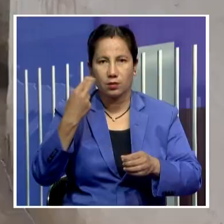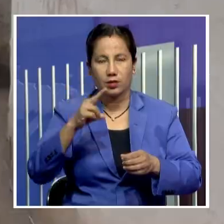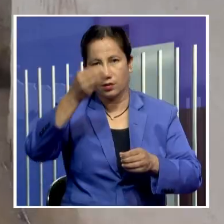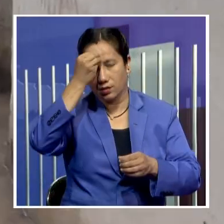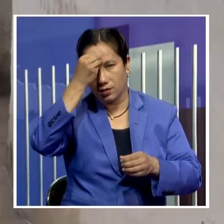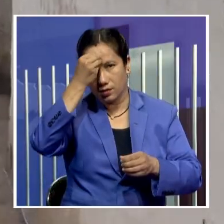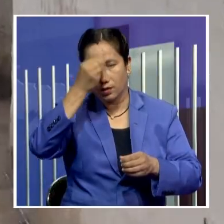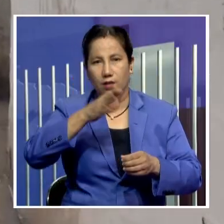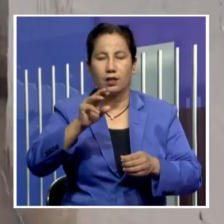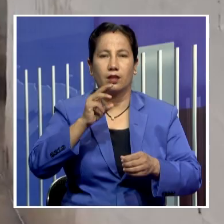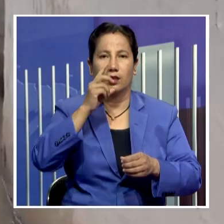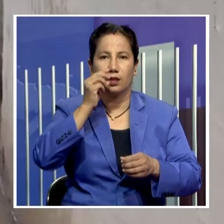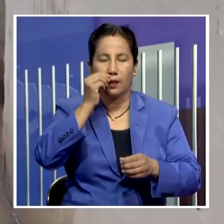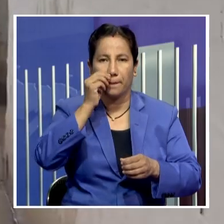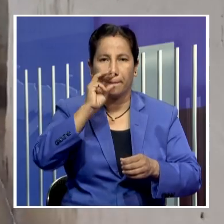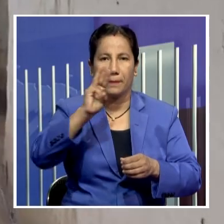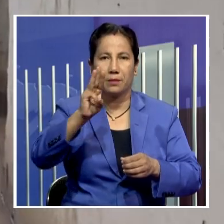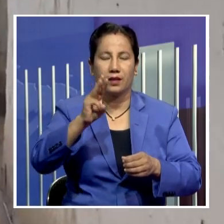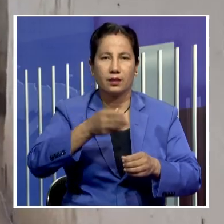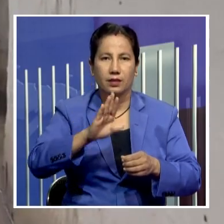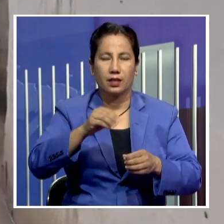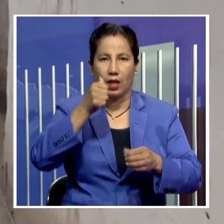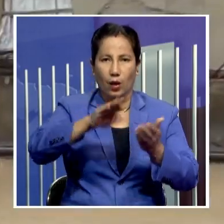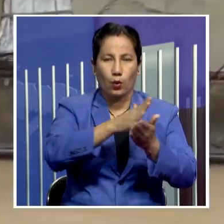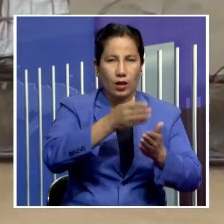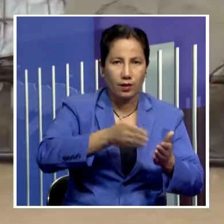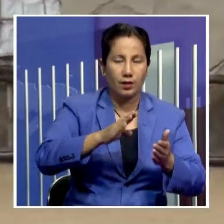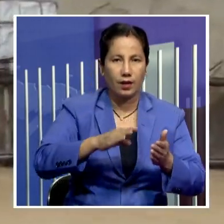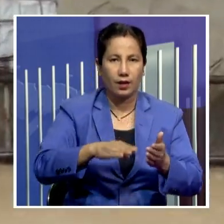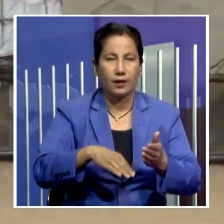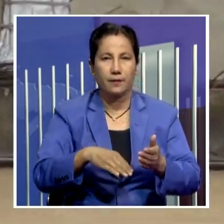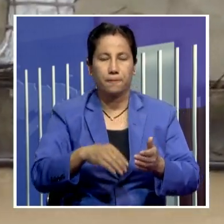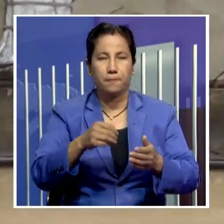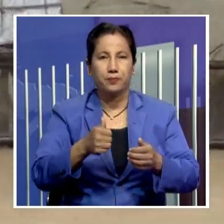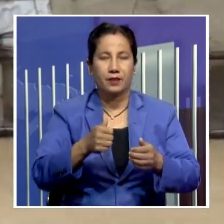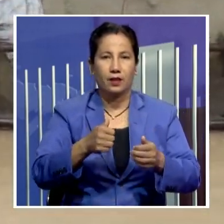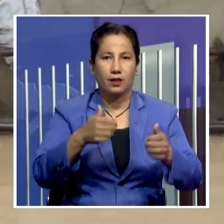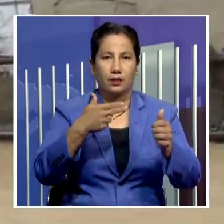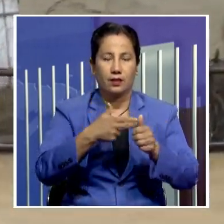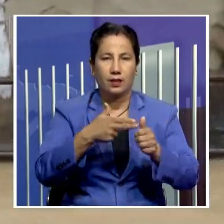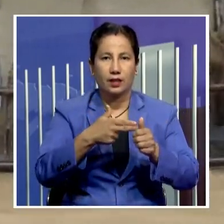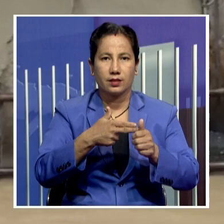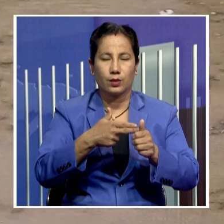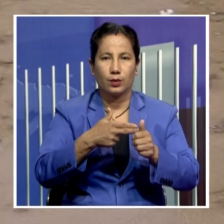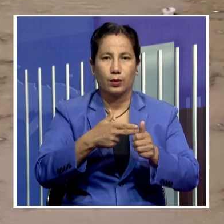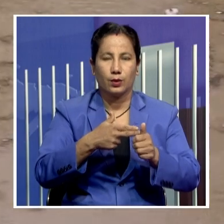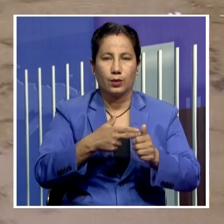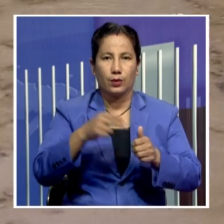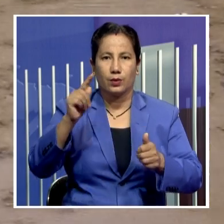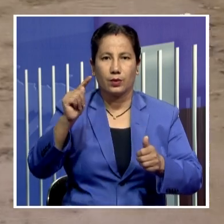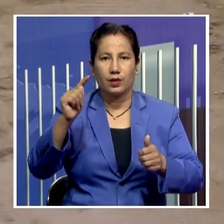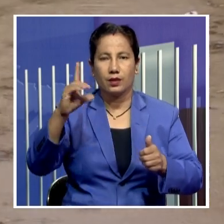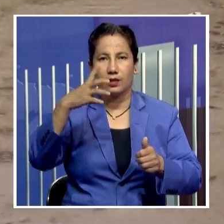लगाउन मामा घर जाने क्रममा खोलाले बगाएर बेपत्ता भएका अर्घाखाँचीको सन्धिखर्क नगरपालिका 7 खाँचीकोट